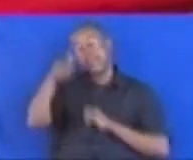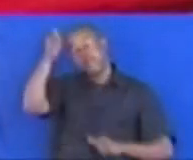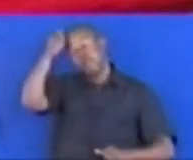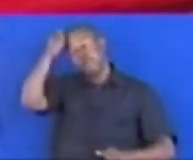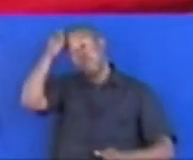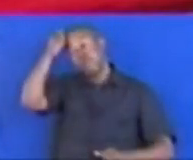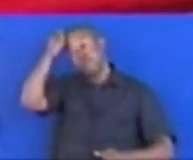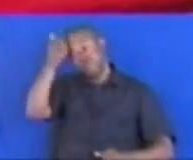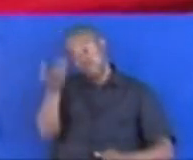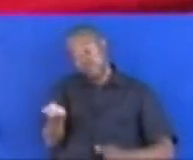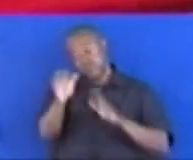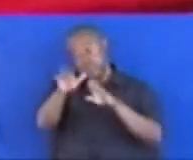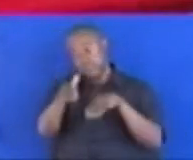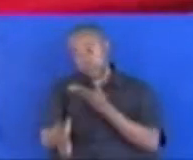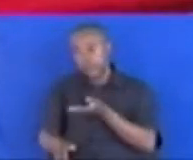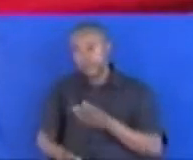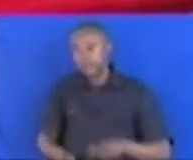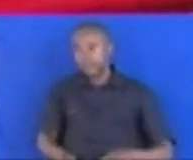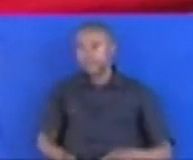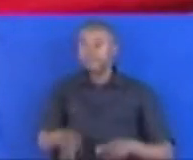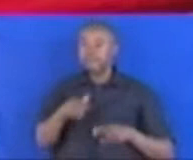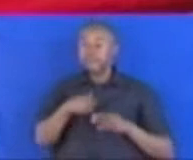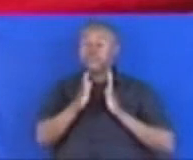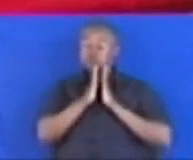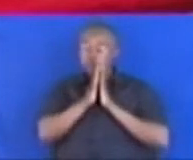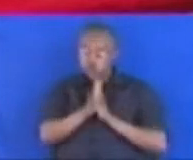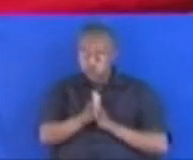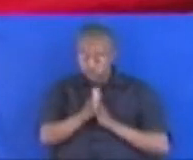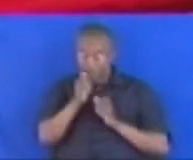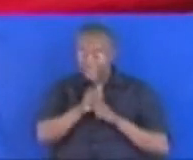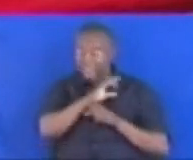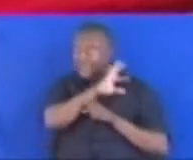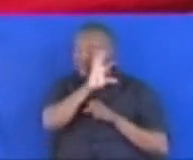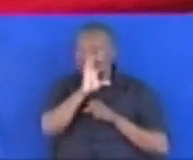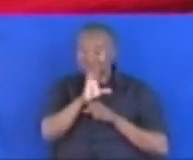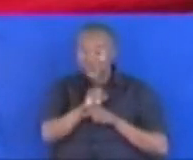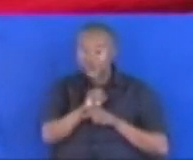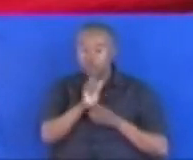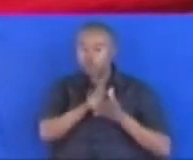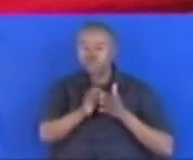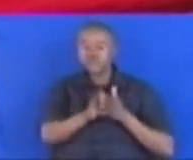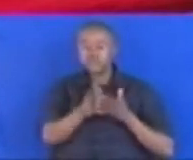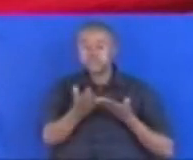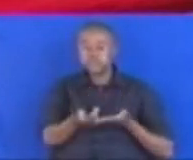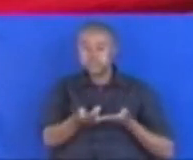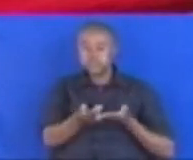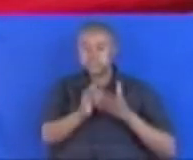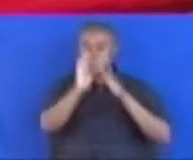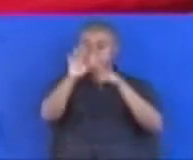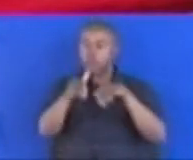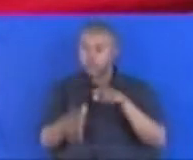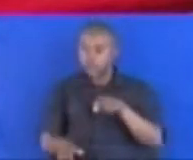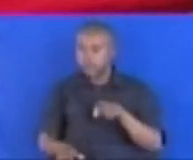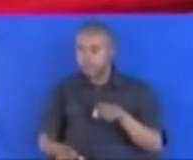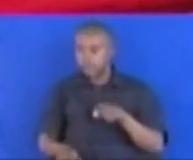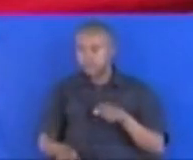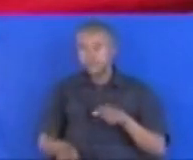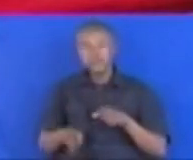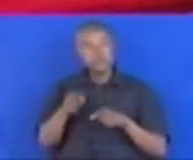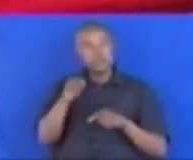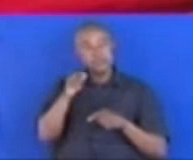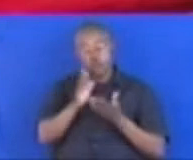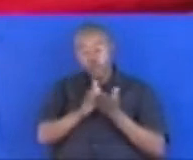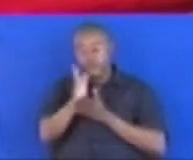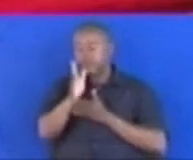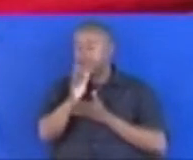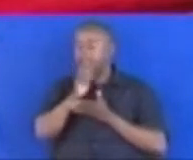bunge. Mheshimiwa naibu spika, napenda kuwashukuru watumishi wote ofisi ya bunge chini ya uongozi wa katibu wetu wa bunge ndugu Steven